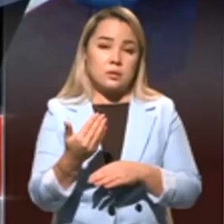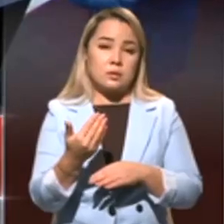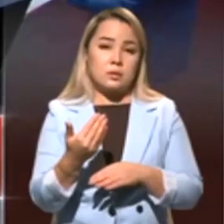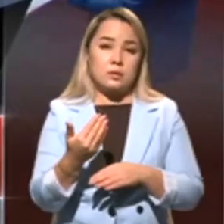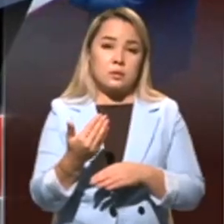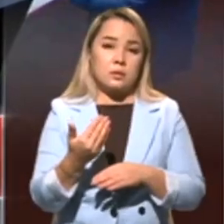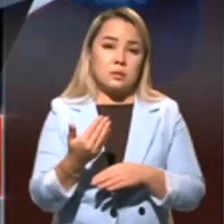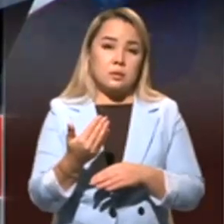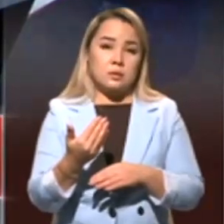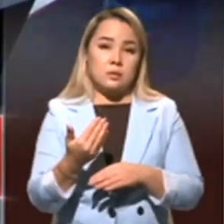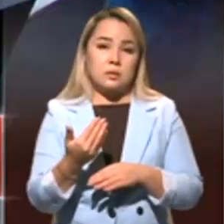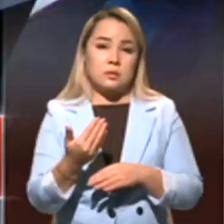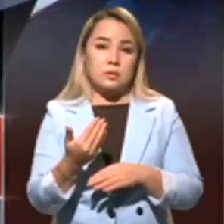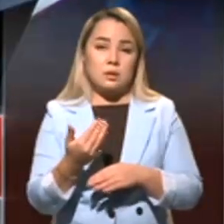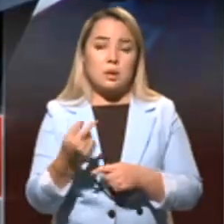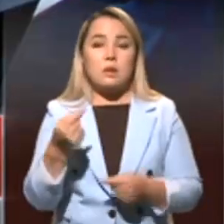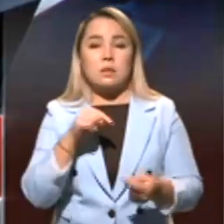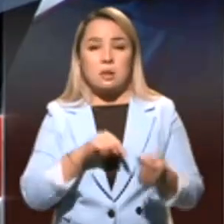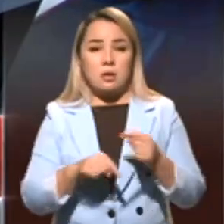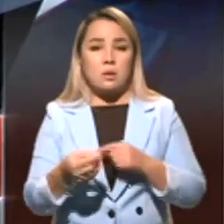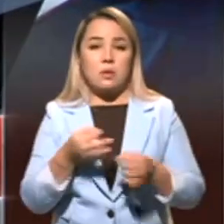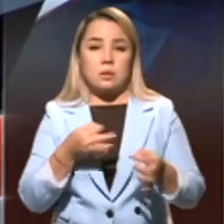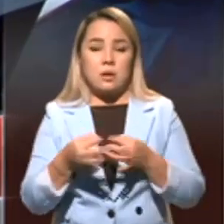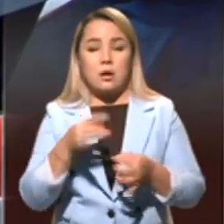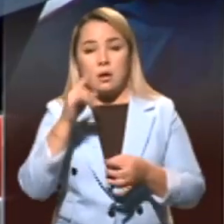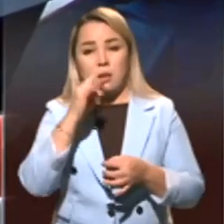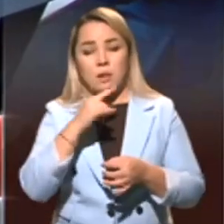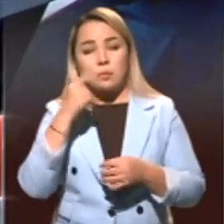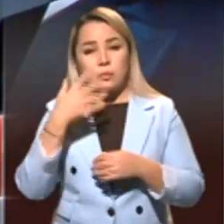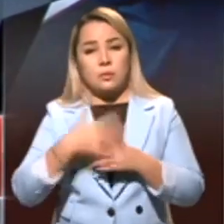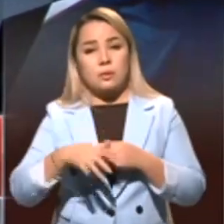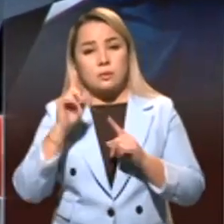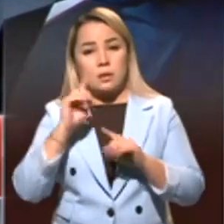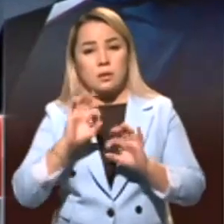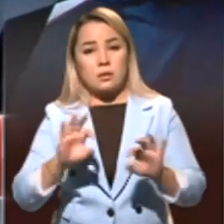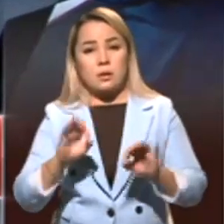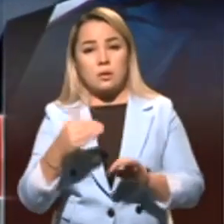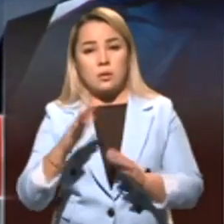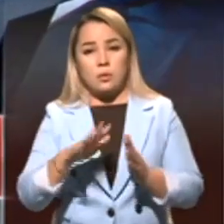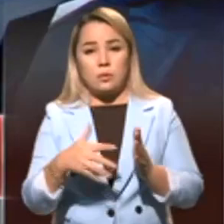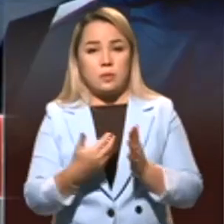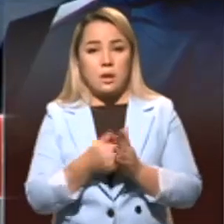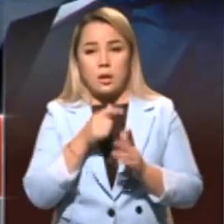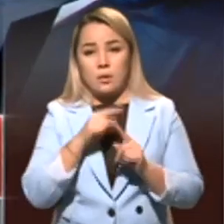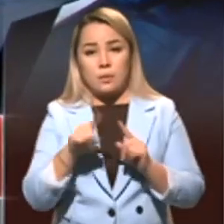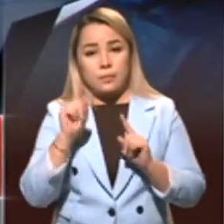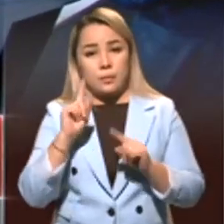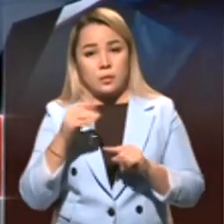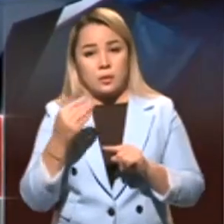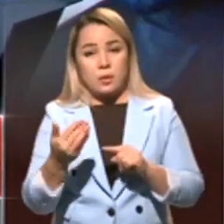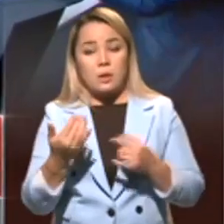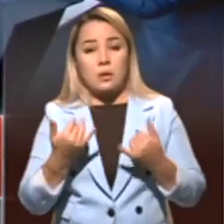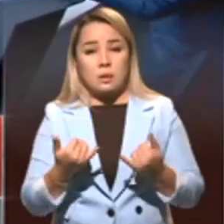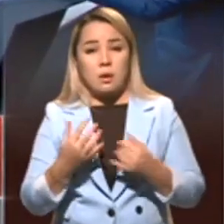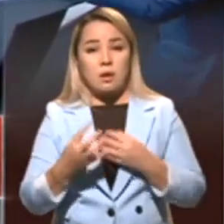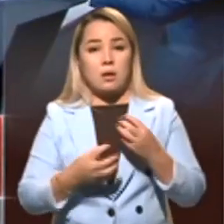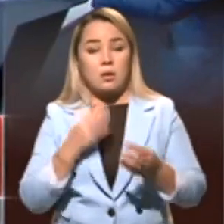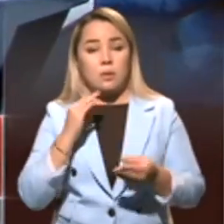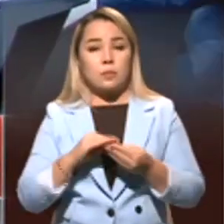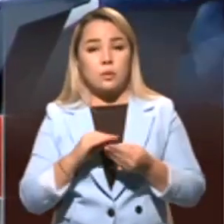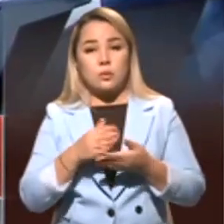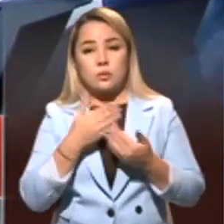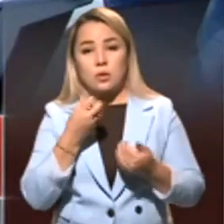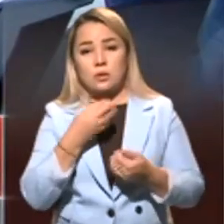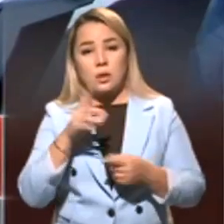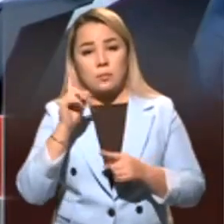диалог алаңы ретінде Қазақстанды ұсынып келеді осы уақытқа дейін, өздеріңіз білесіздер. Şimdi hazır elimdeki tıraksızlık,